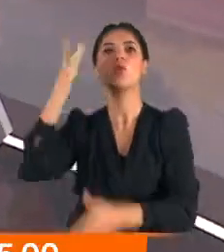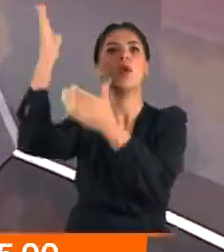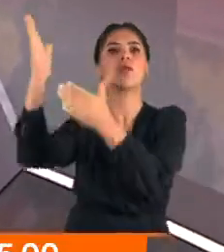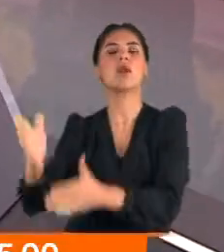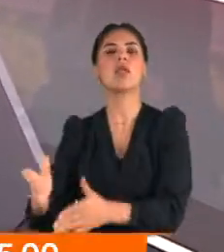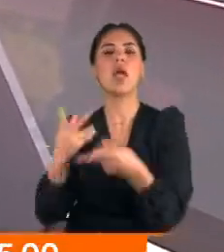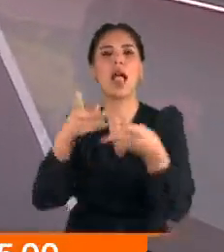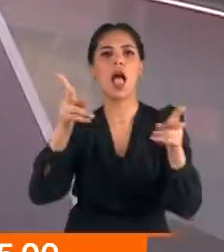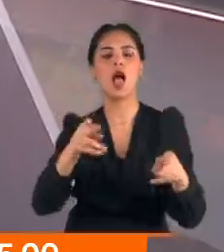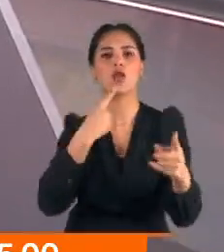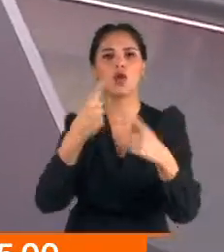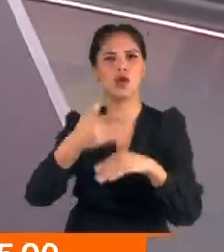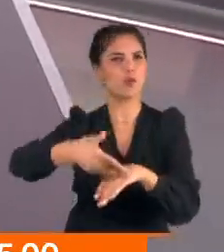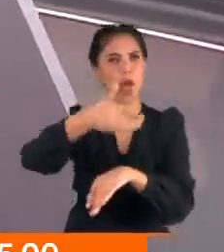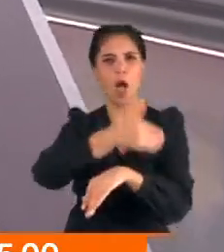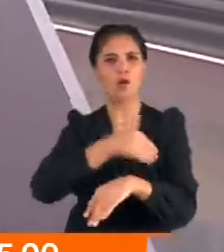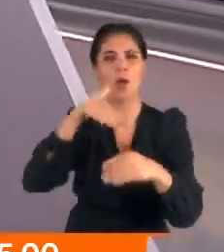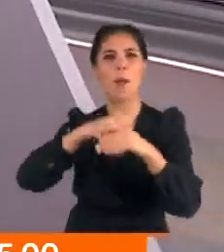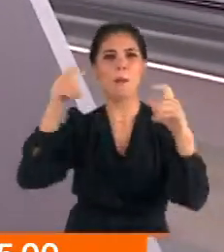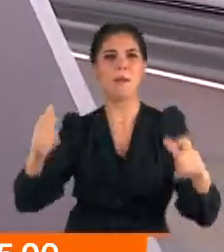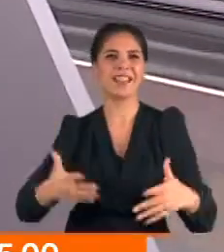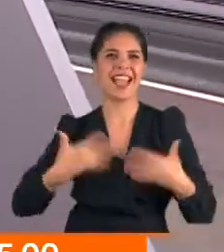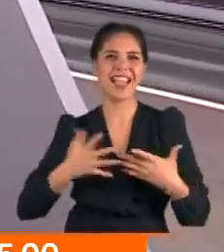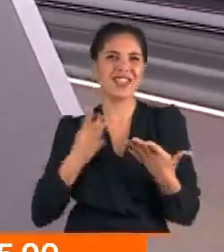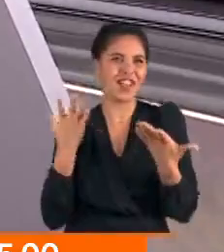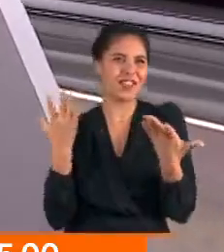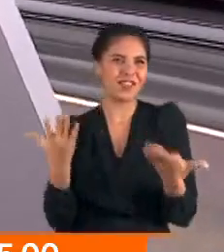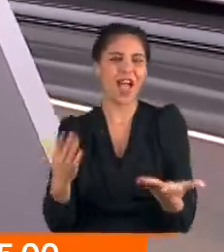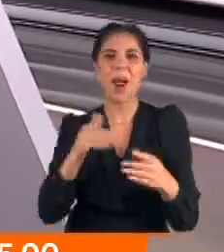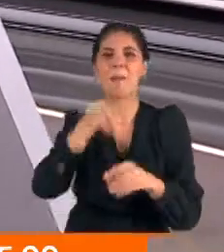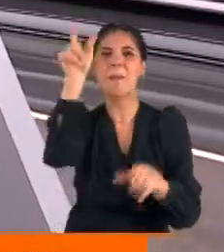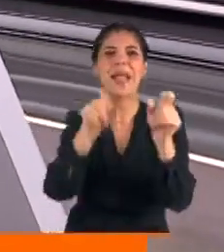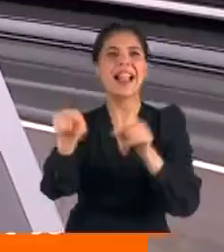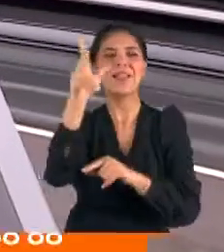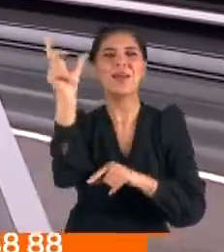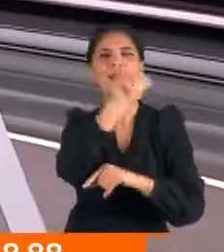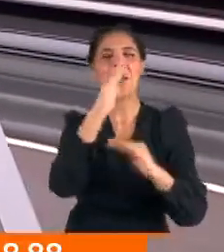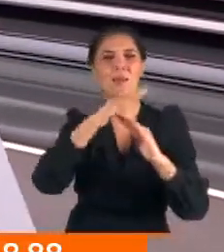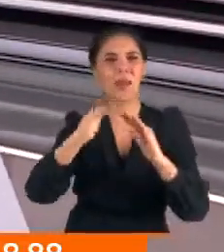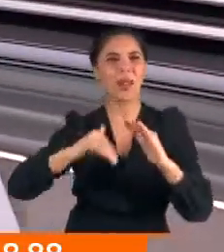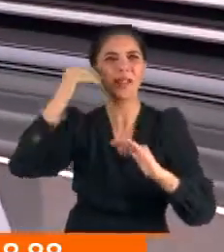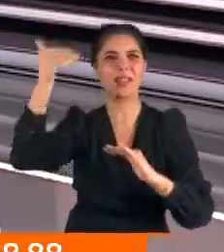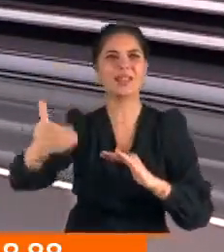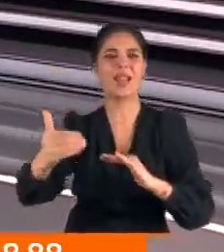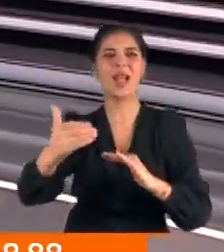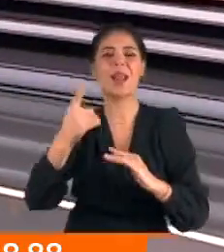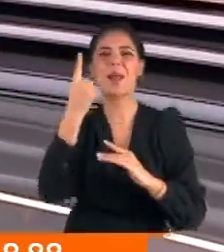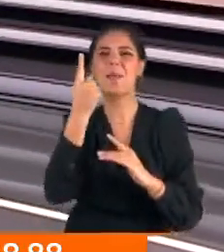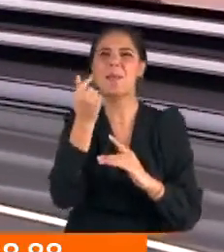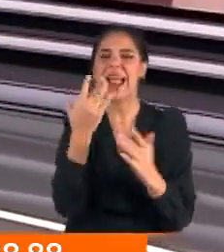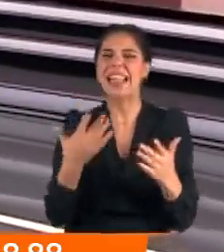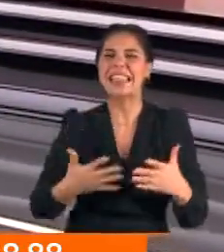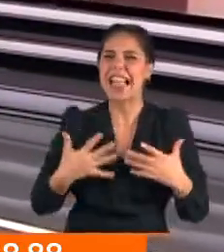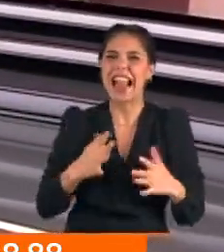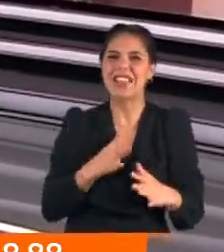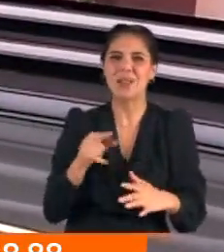Cumhurbaşkanı Erdoğan'ın açılış konuşması öncesinde ise mecliste heyecan vardı. Milletvekilleri 3 aylık aranın ardından tatlı bir telaş